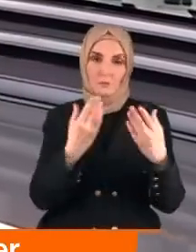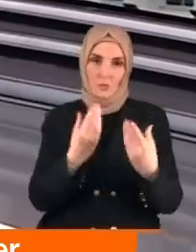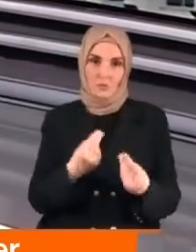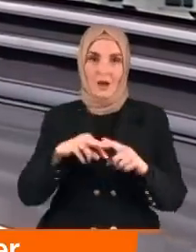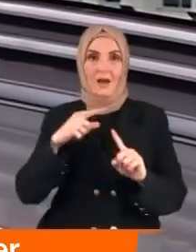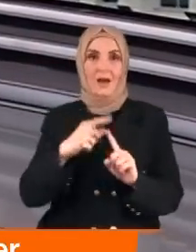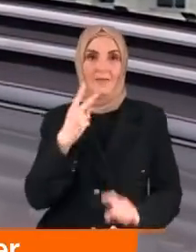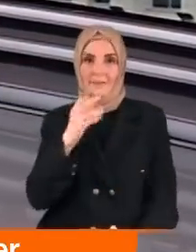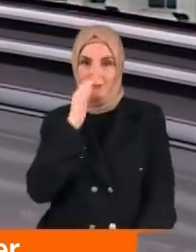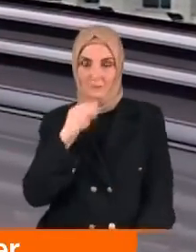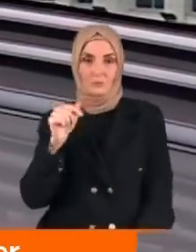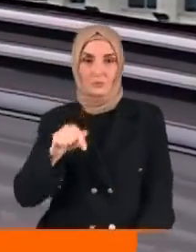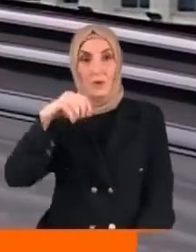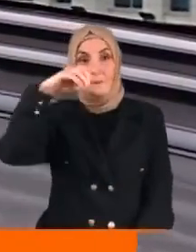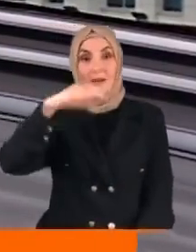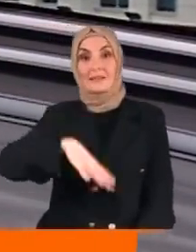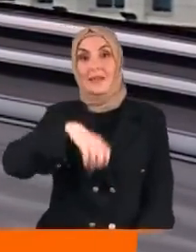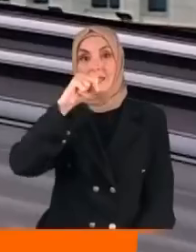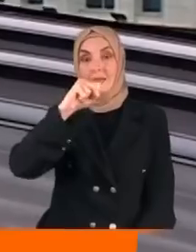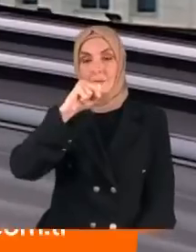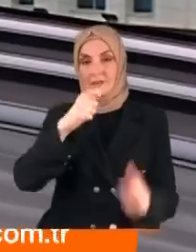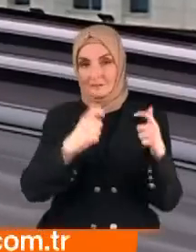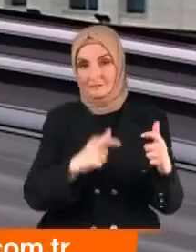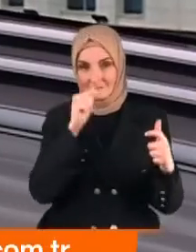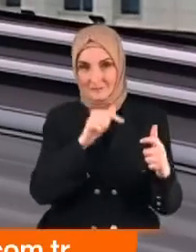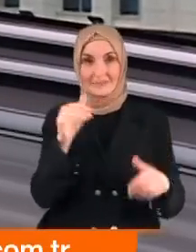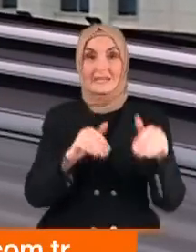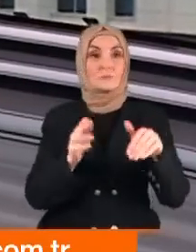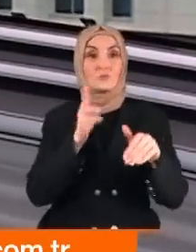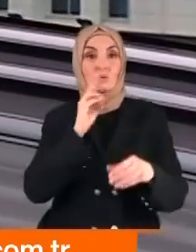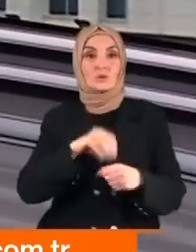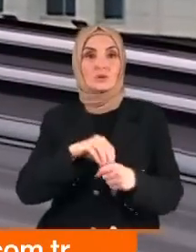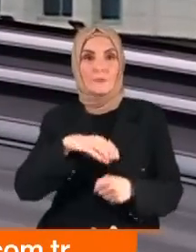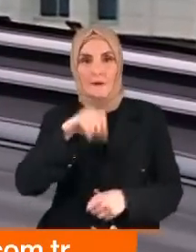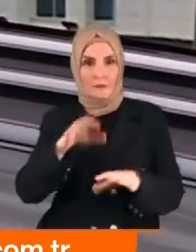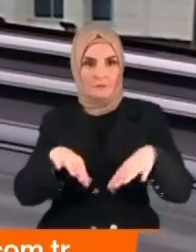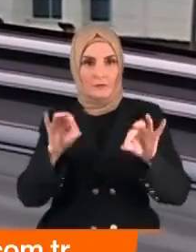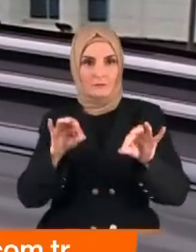genel merkezinde seçim sonuçları için kurulan merkeze girdi. İşte izlenimleri.